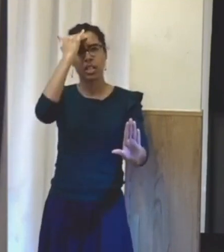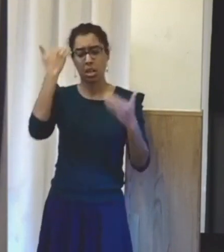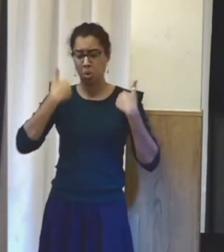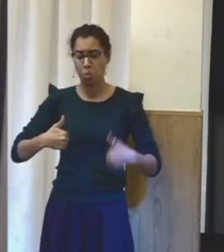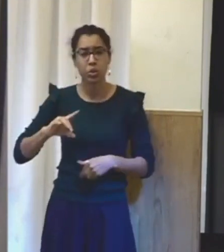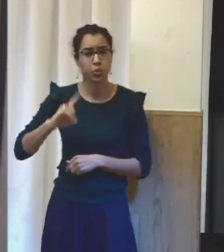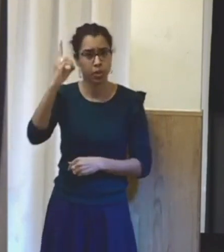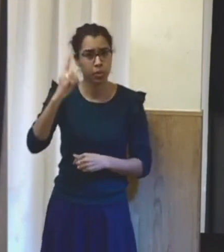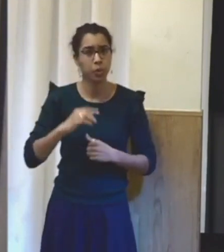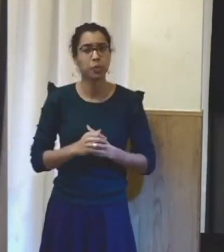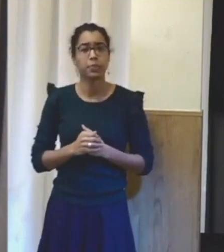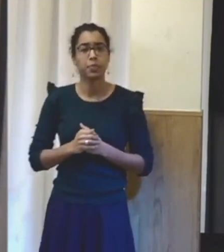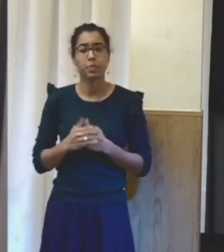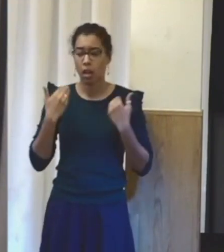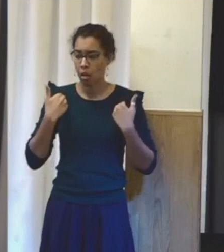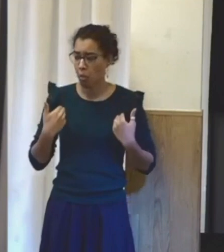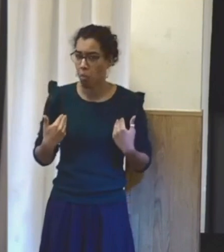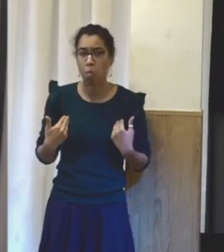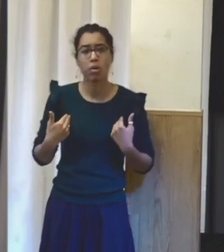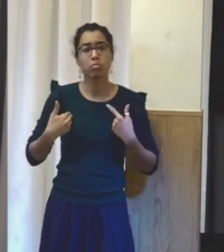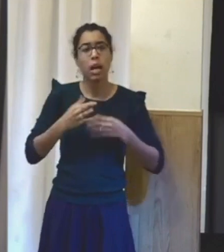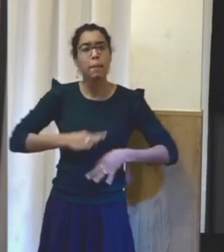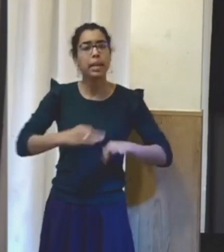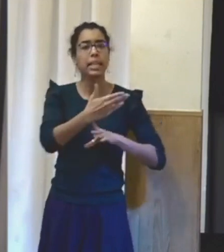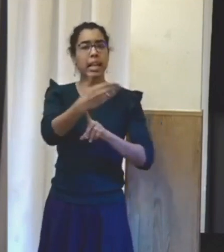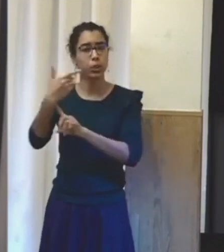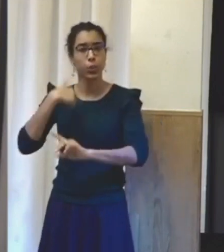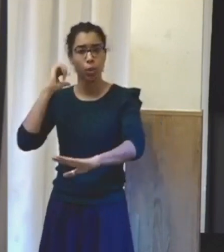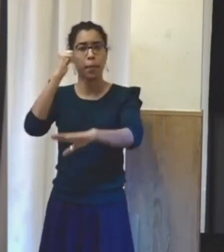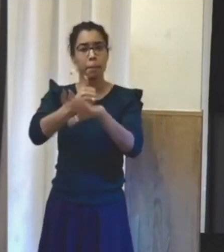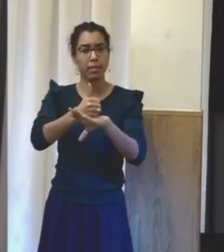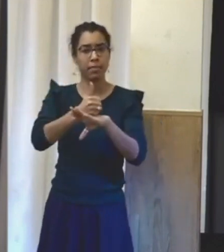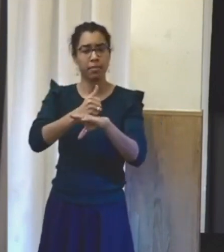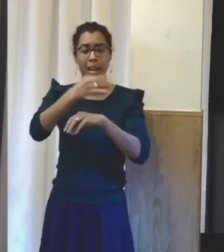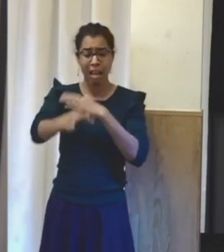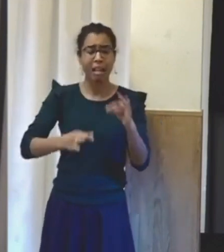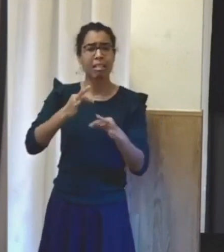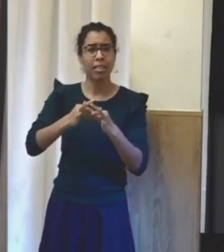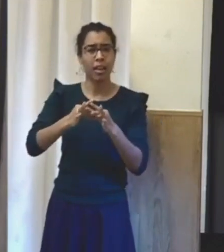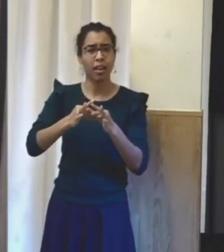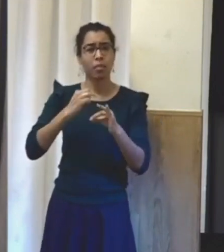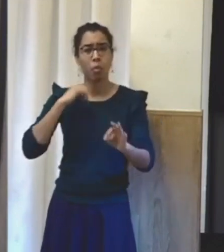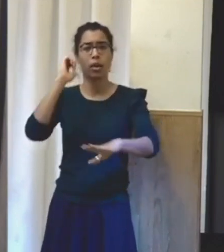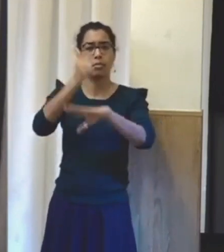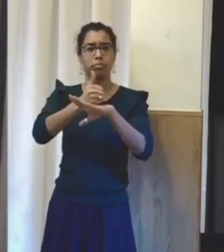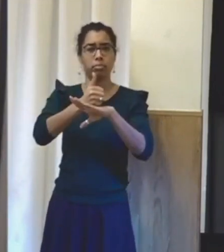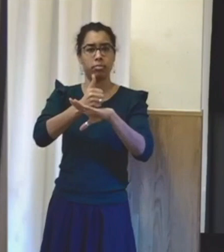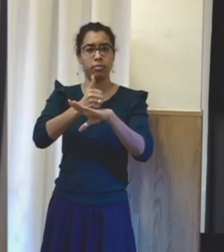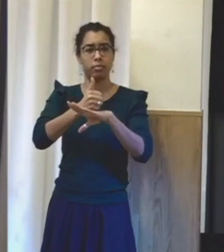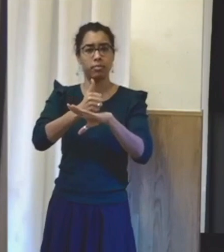Dieu. Je domine sur les nations, je domine sur la terre. L'Éternel des armées est avec